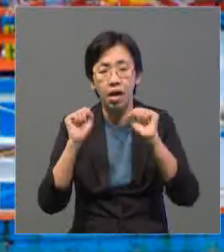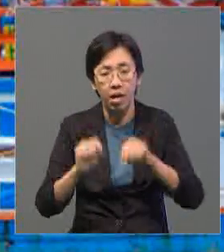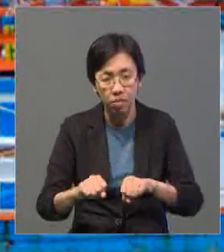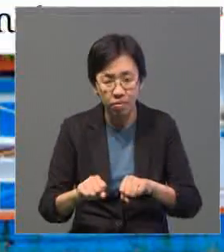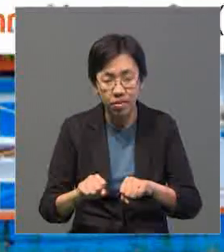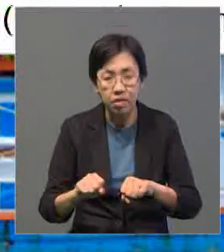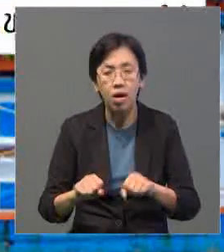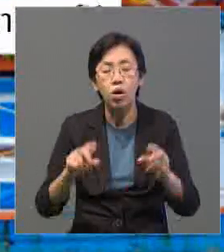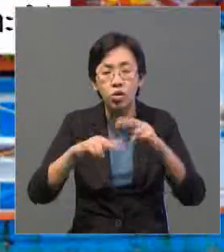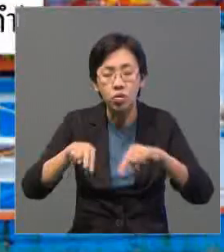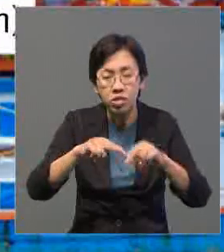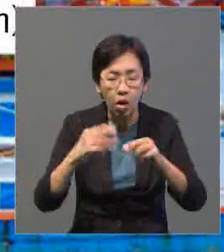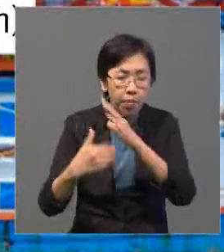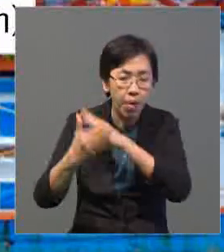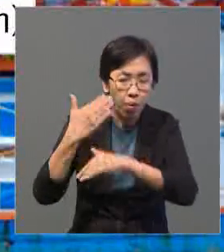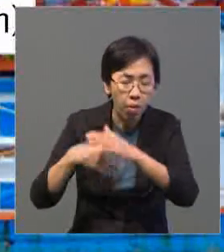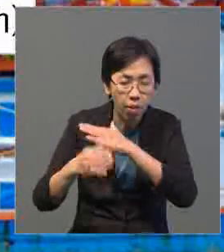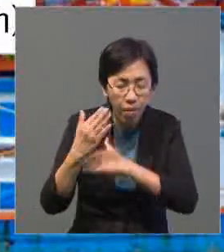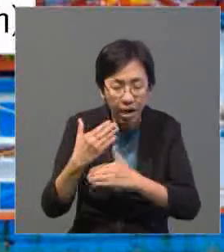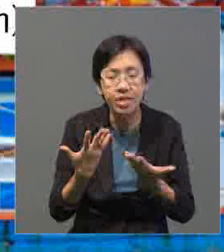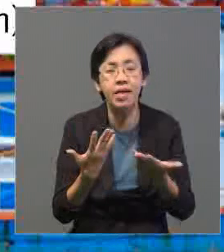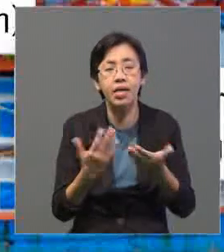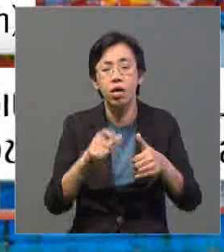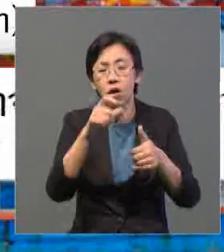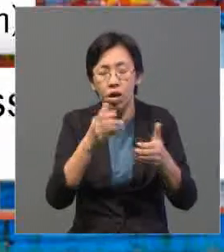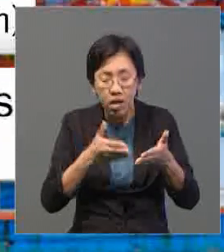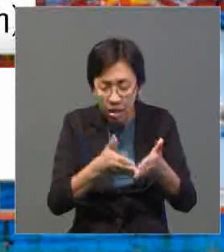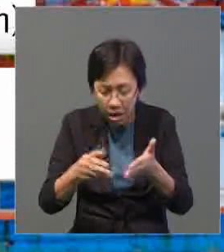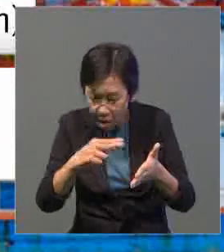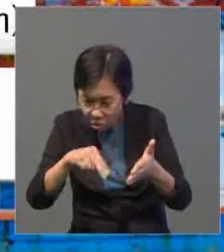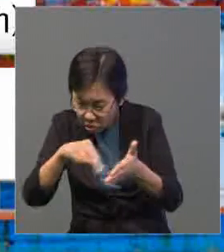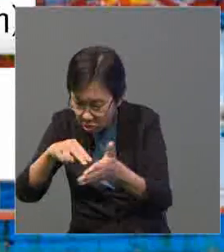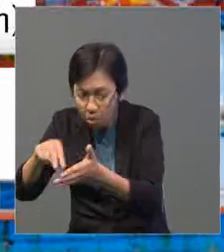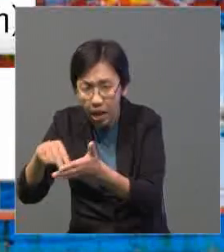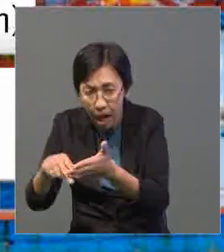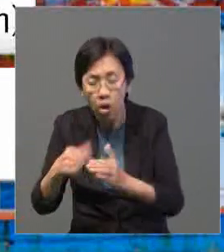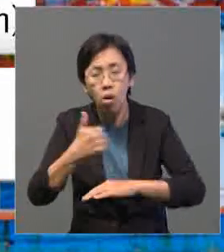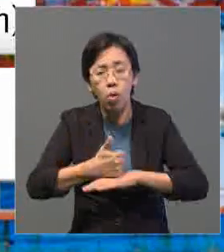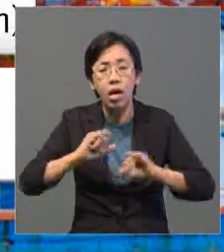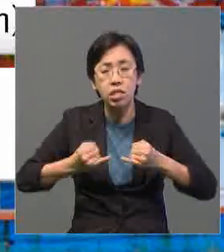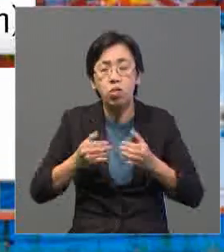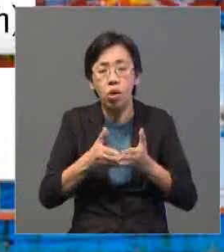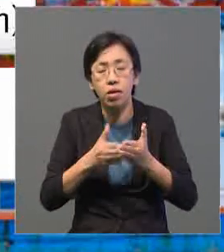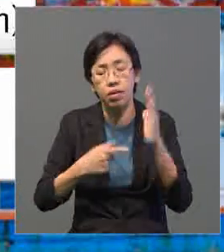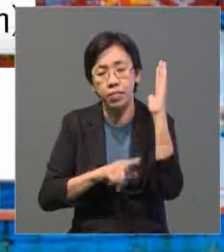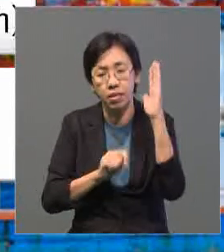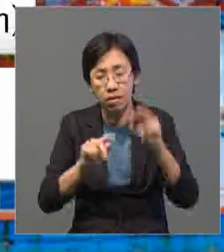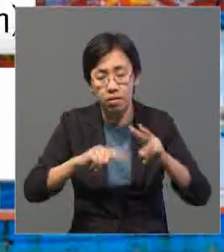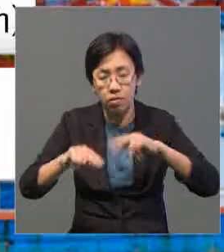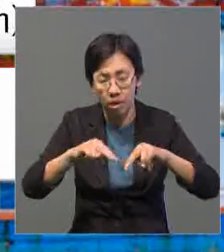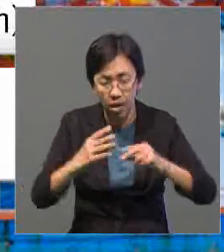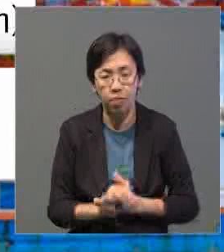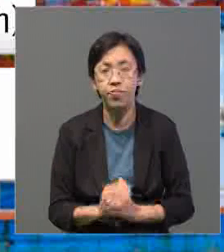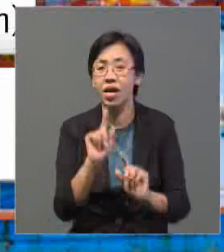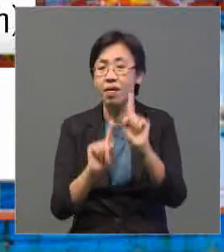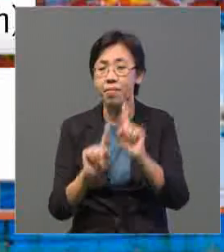ผลการตรวจสอบประวัติความถูกต้องและคุณสมบัติเรือประมงและเจ้าของเรือในพื้นที่จังหวัดปัตตานีและ